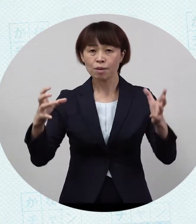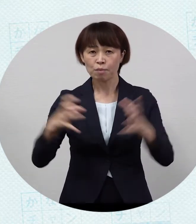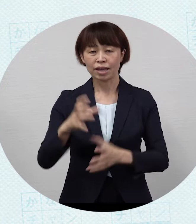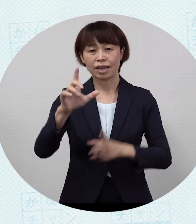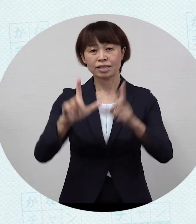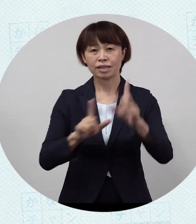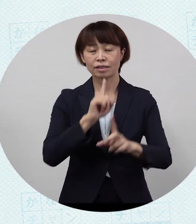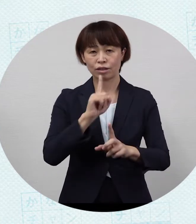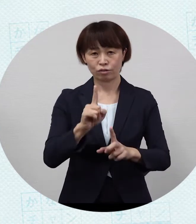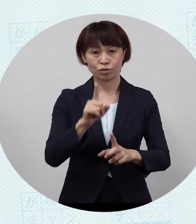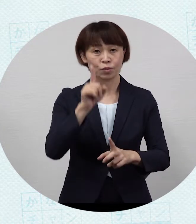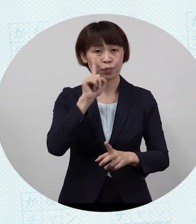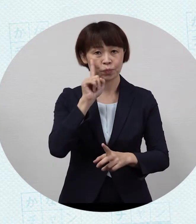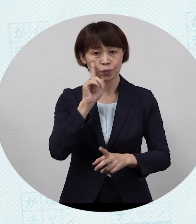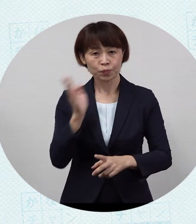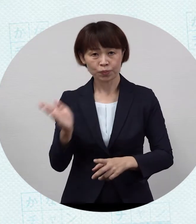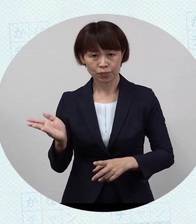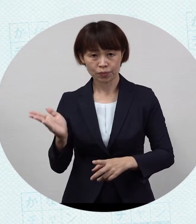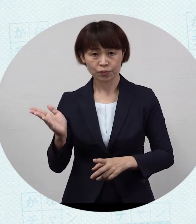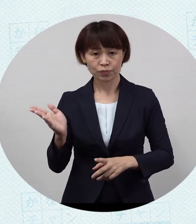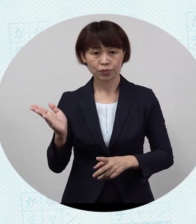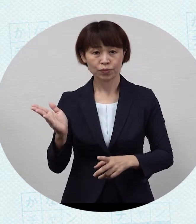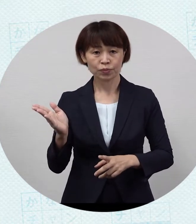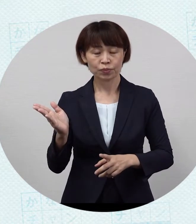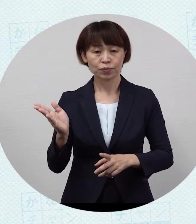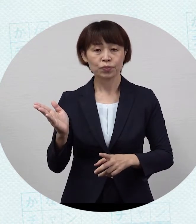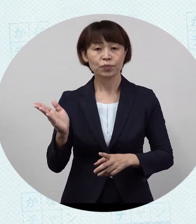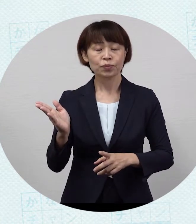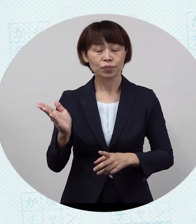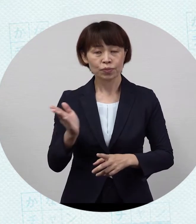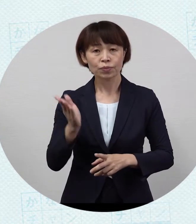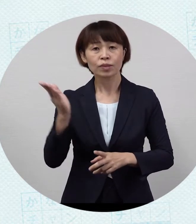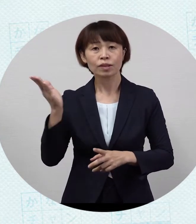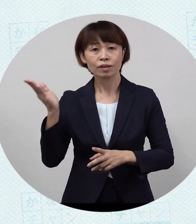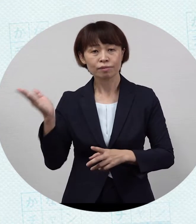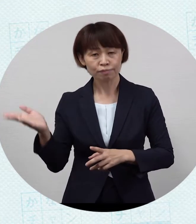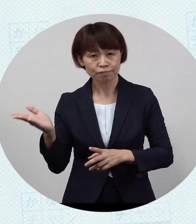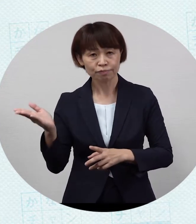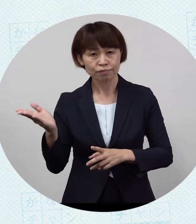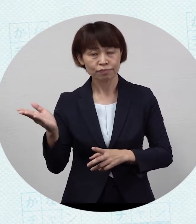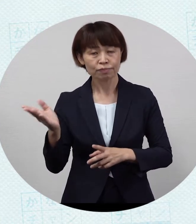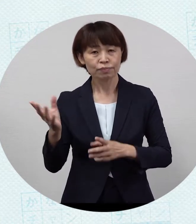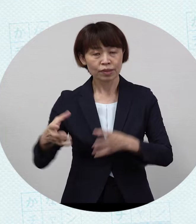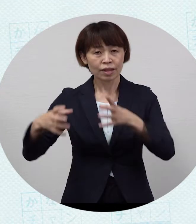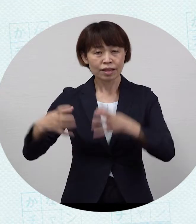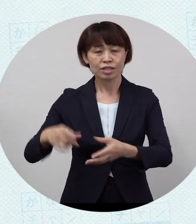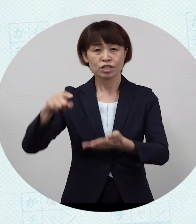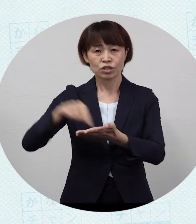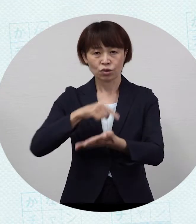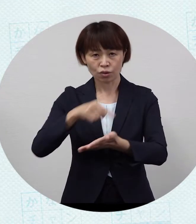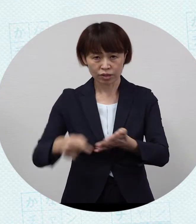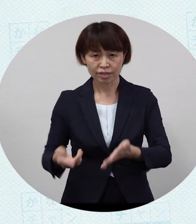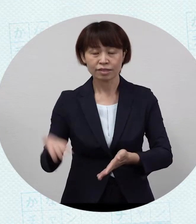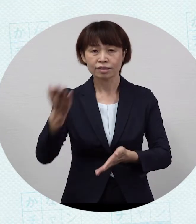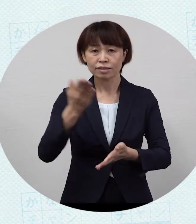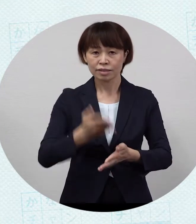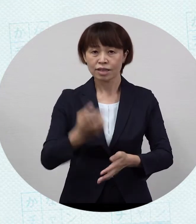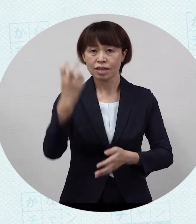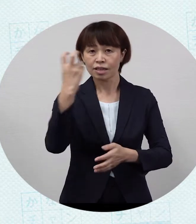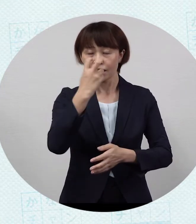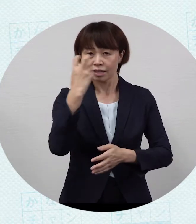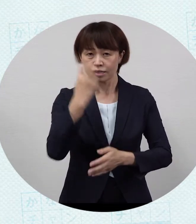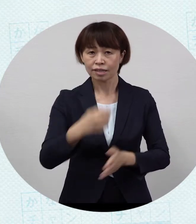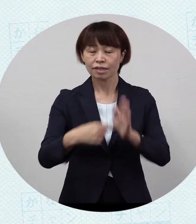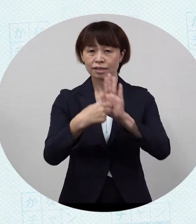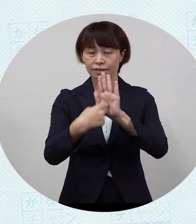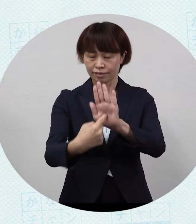ちょっと見ていただきますね。これなんか、こちらで前処理をしてですね、そしてこちらでその検査結果がパッと出てく